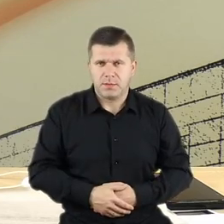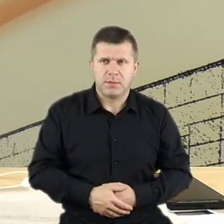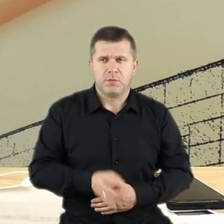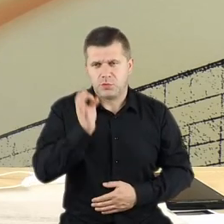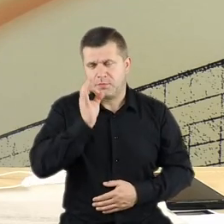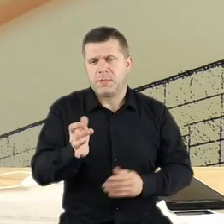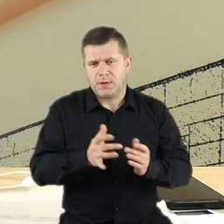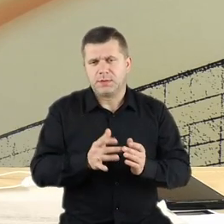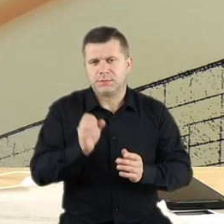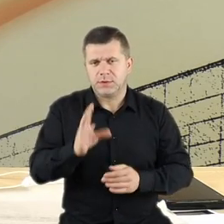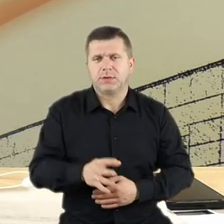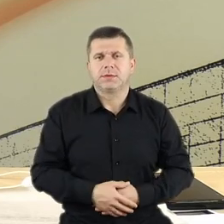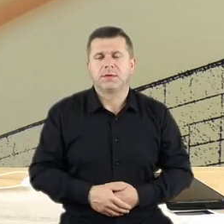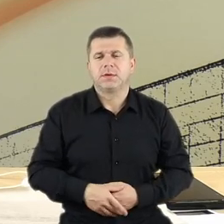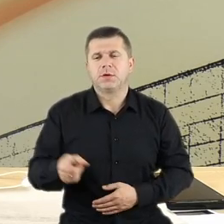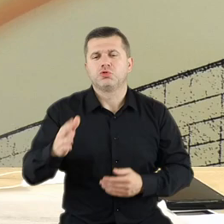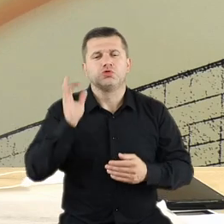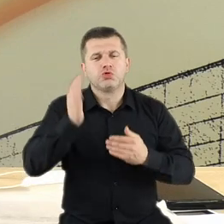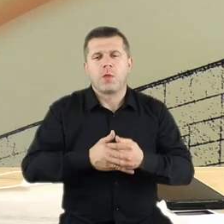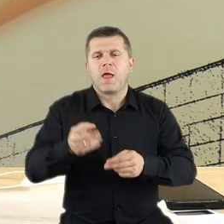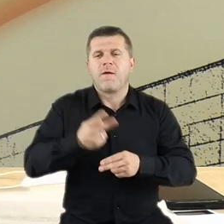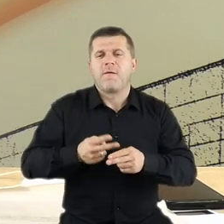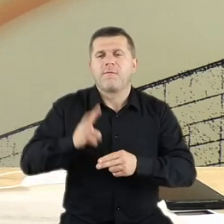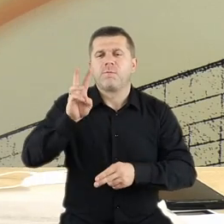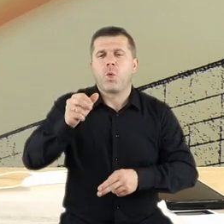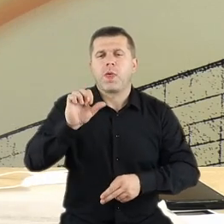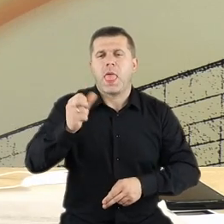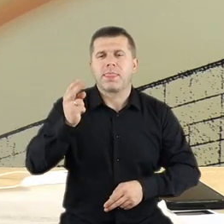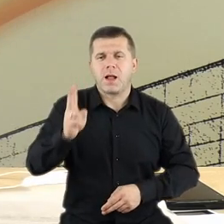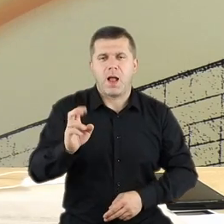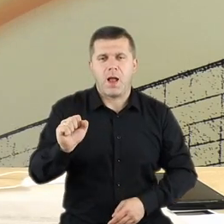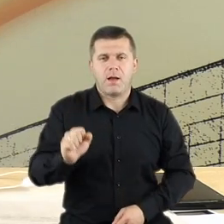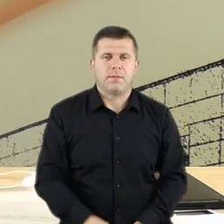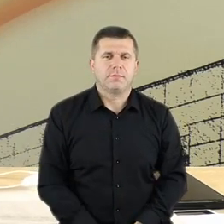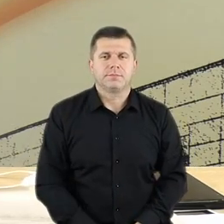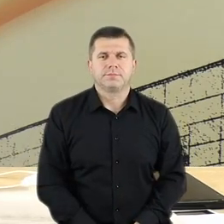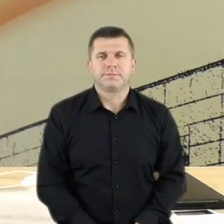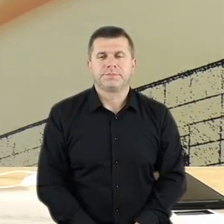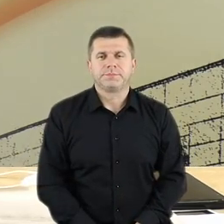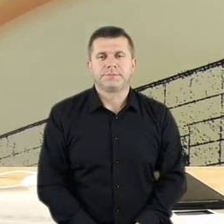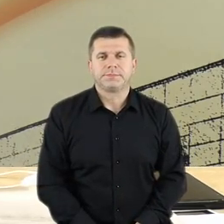Tak wujek brat mamy a jego żona jest wujenka dobrze no taka jestem mądra